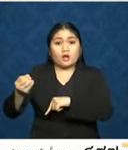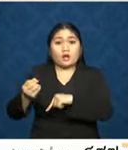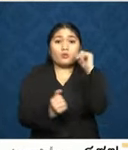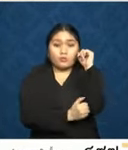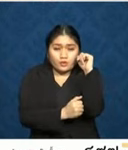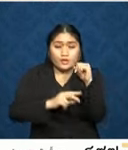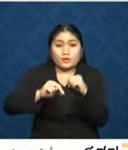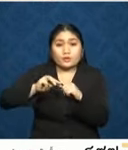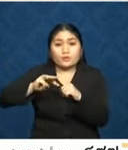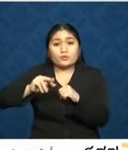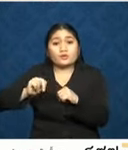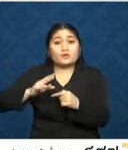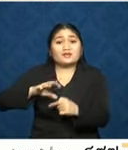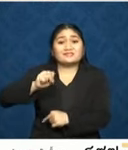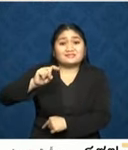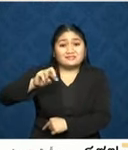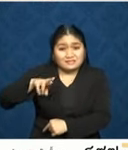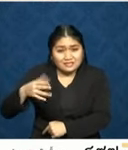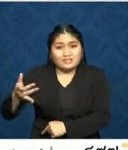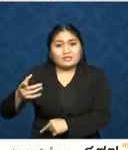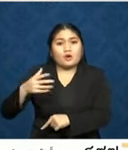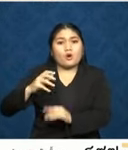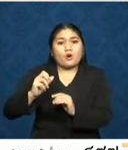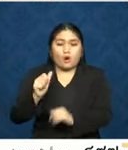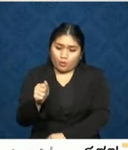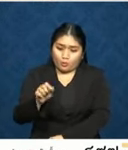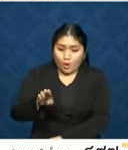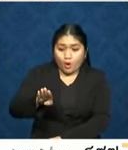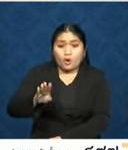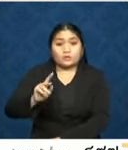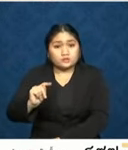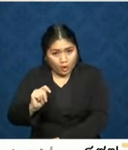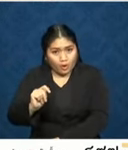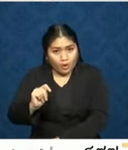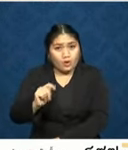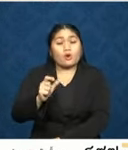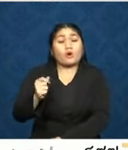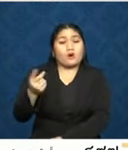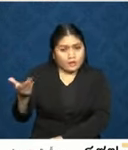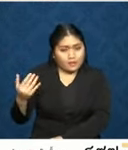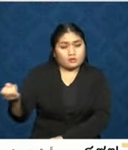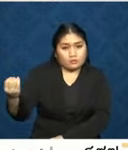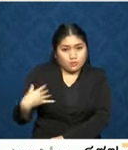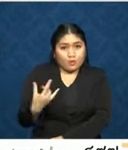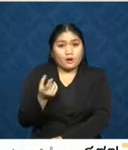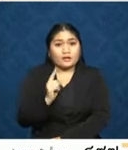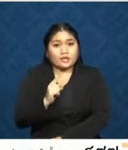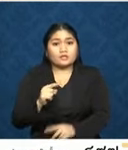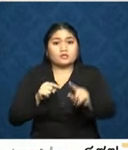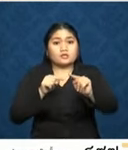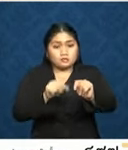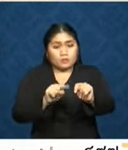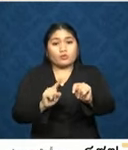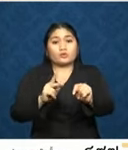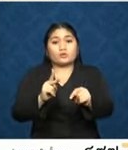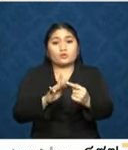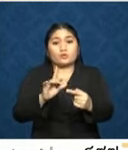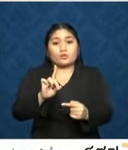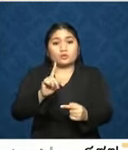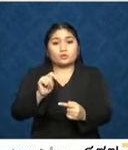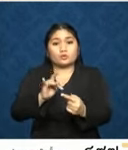วัดนวลศรีอบตธีระสูงชนะและอบตปรีชาบุญจันทาตำบลกุดตุ้มอำเภอเมืองจังหวัด